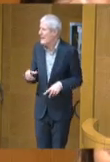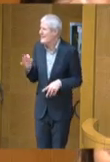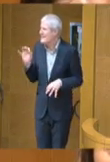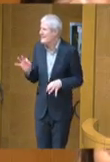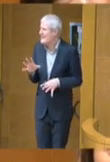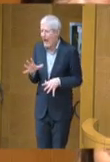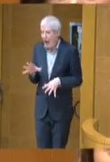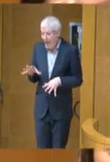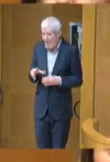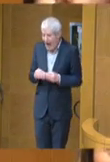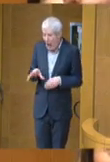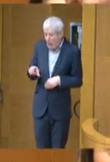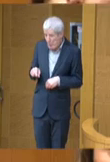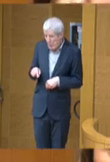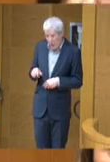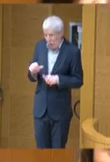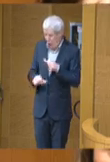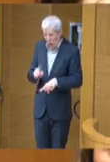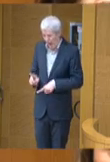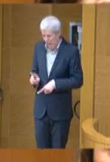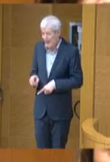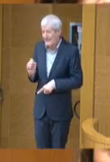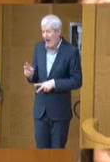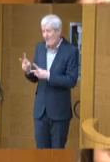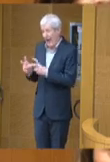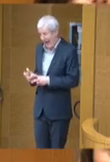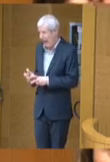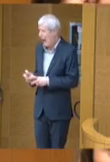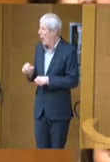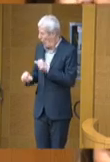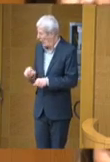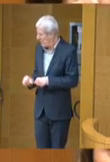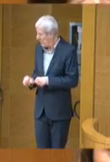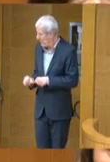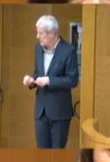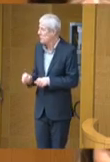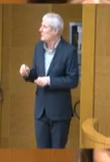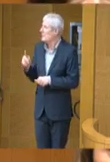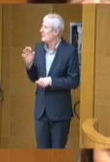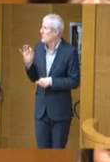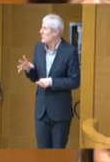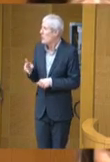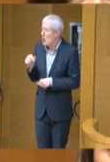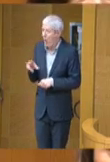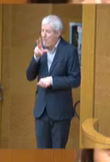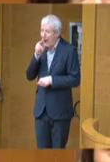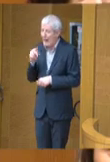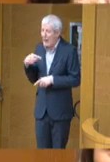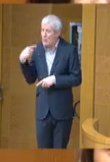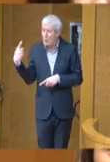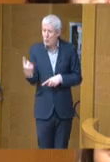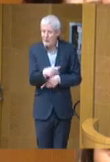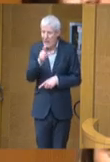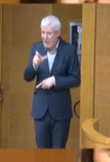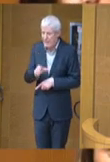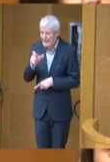non lo cambiano, se fa la cacca lo cambiano. Questo è ancora più grave. Io parlo a nome di tutte le persone, non solo di